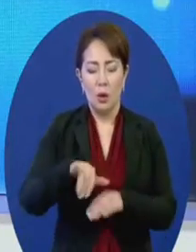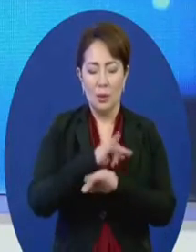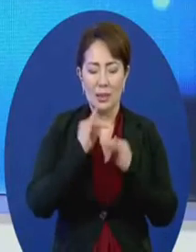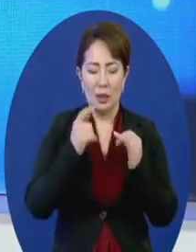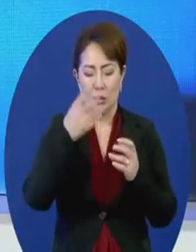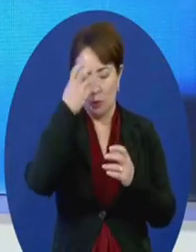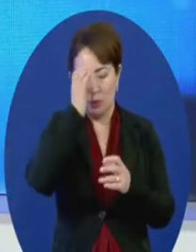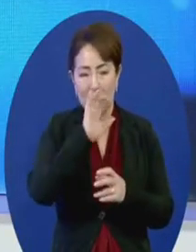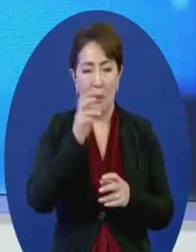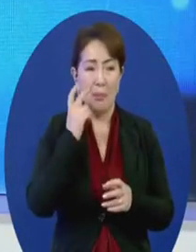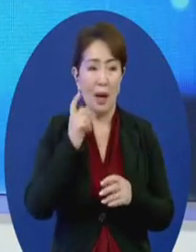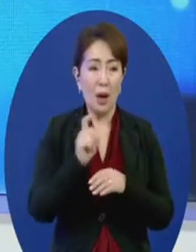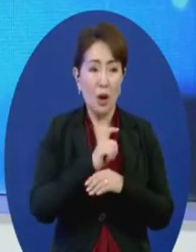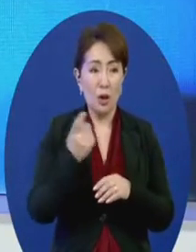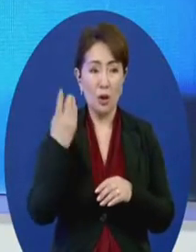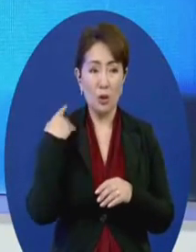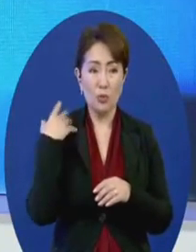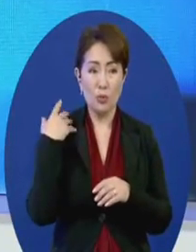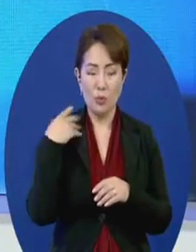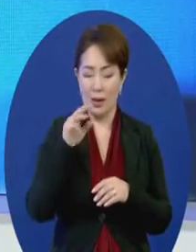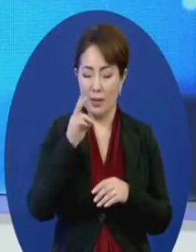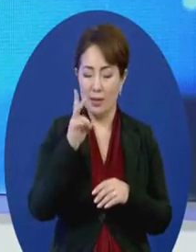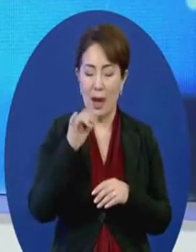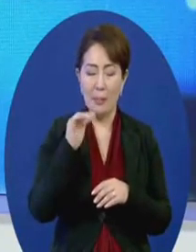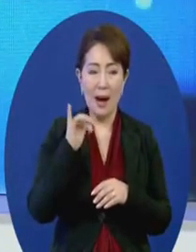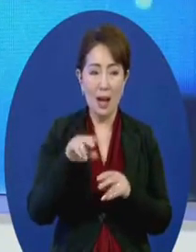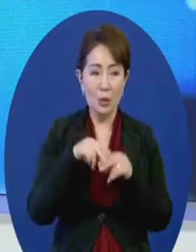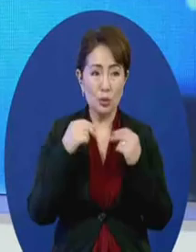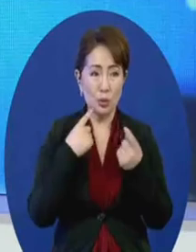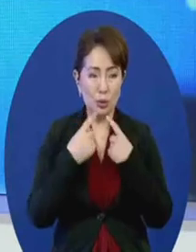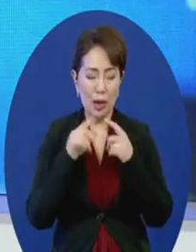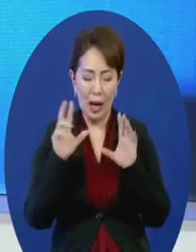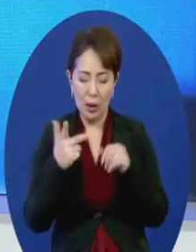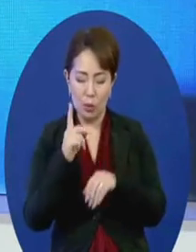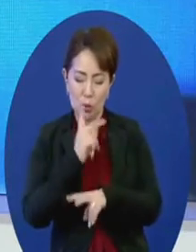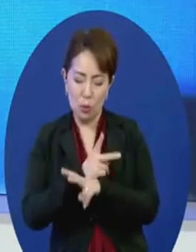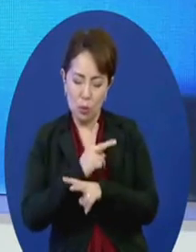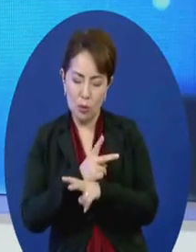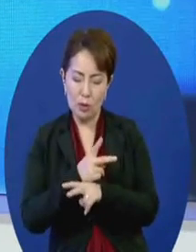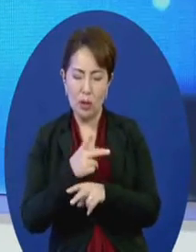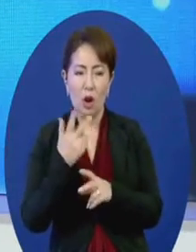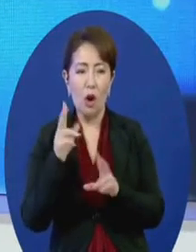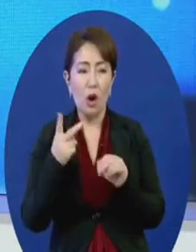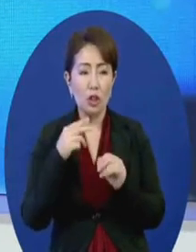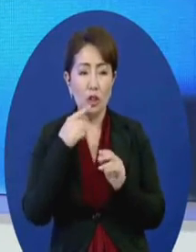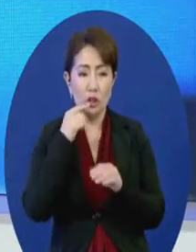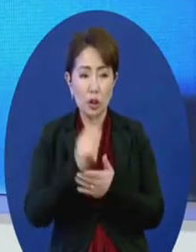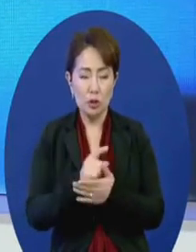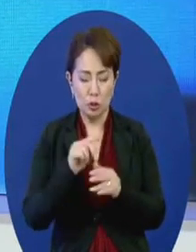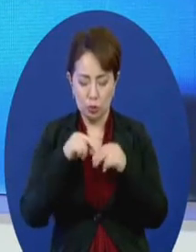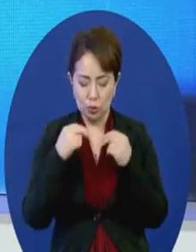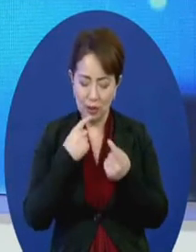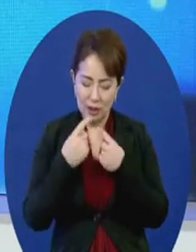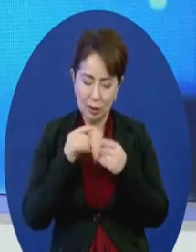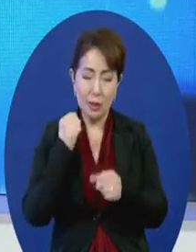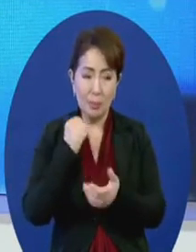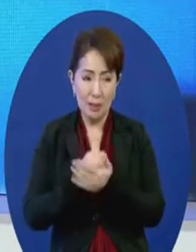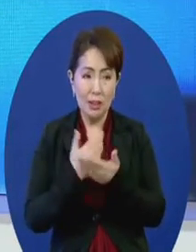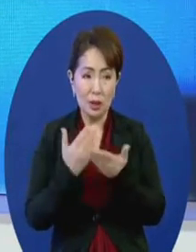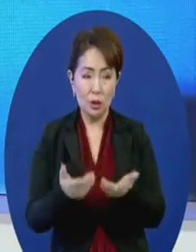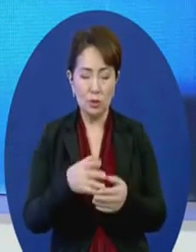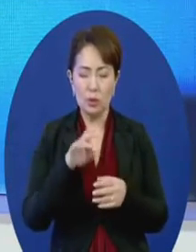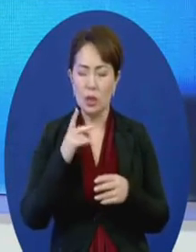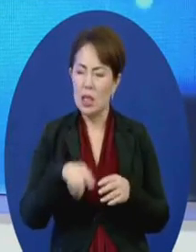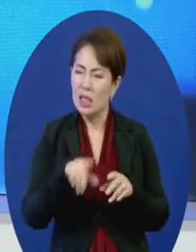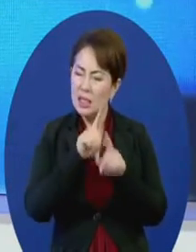Улсын хурлын төрийн байгуулалтын байнгаар өнгөрсөн намрын чуулганы хугацаанд 13 хууль улсын хурлын 21 тогтоолыг чуулганаар хэлэлцүүлж батлуулсан. Үндсэн хуулийн нэмэлт